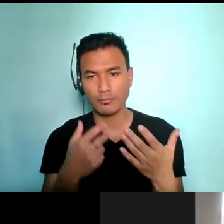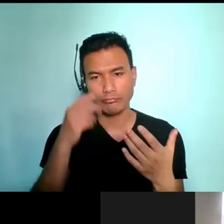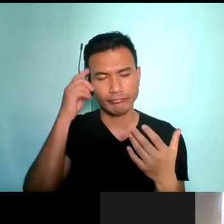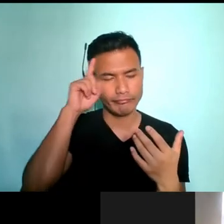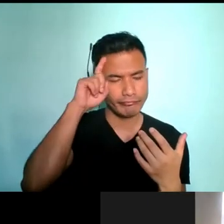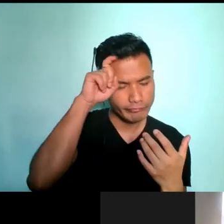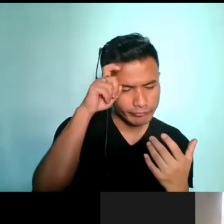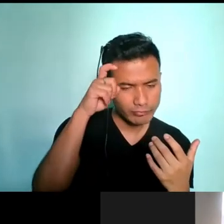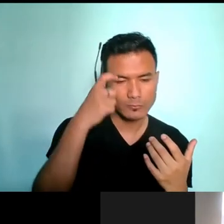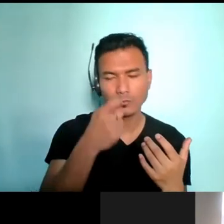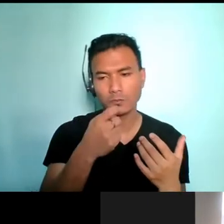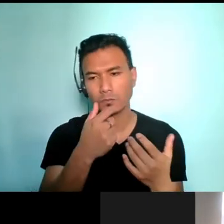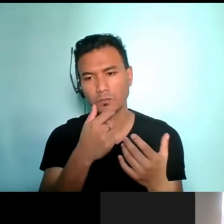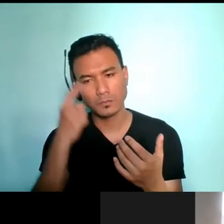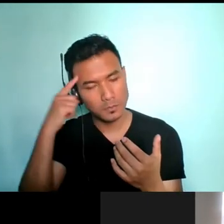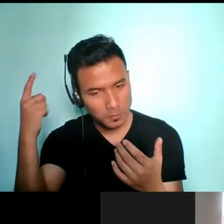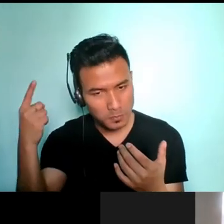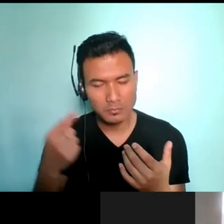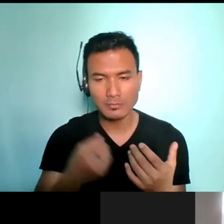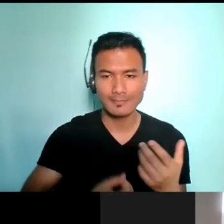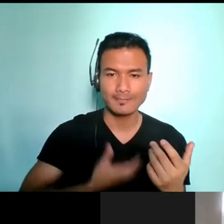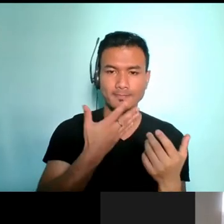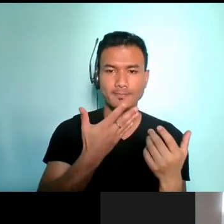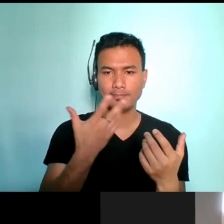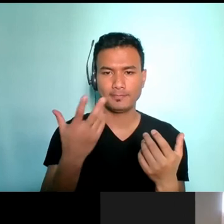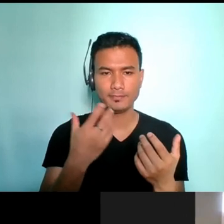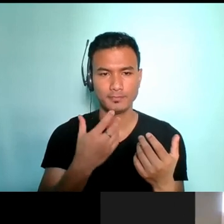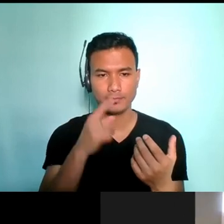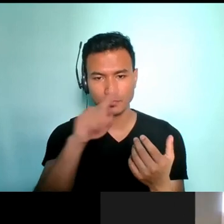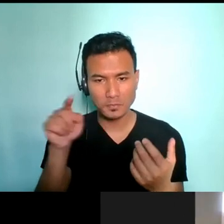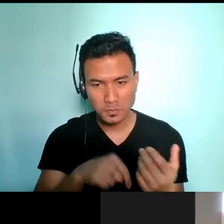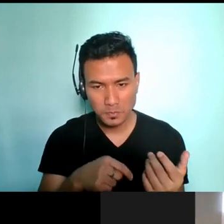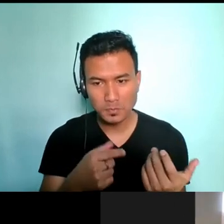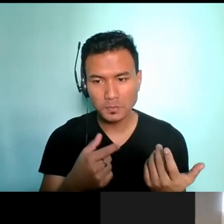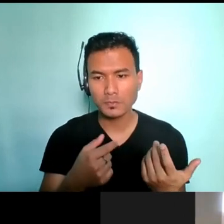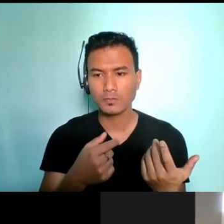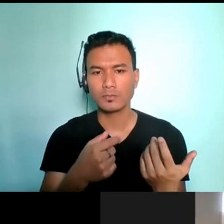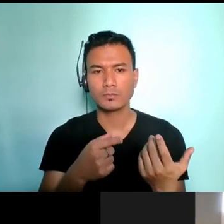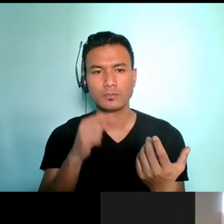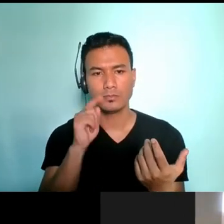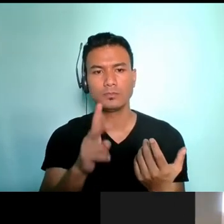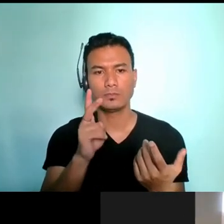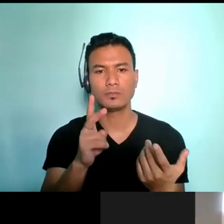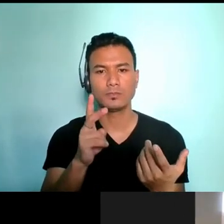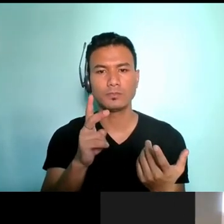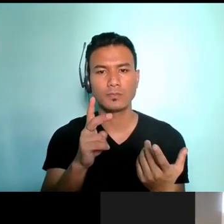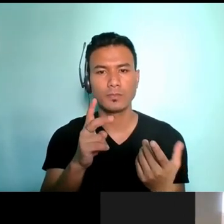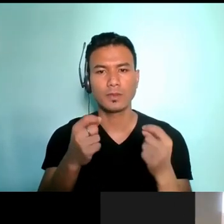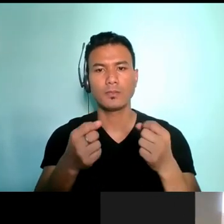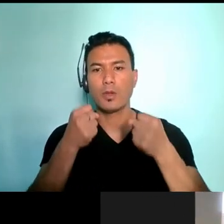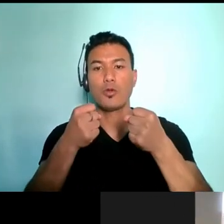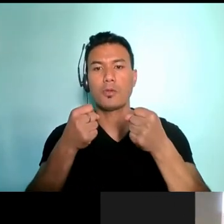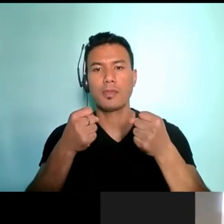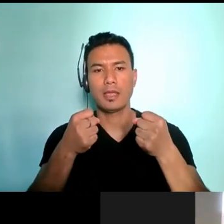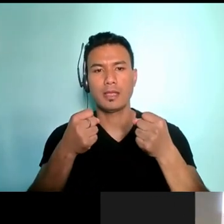हुनुहुन्छ, म्याड हुनुहुन्छ, ह्याप्पी हुनुहुन्छ, गिल्टमा हुनुहुन्छ, अथवा एउटा हुन्छ नि पावरमा हुनुहुन्छ,